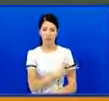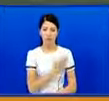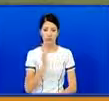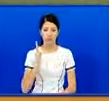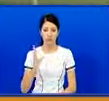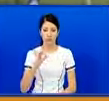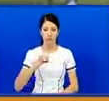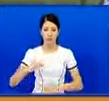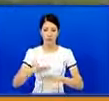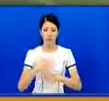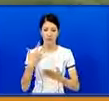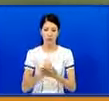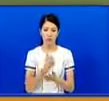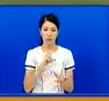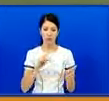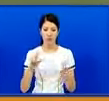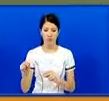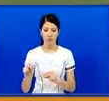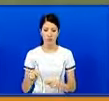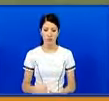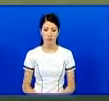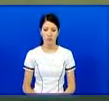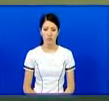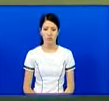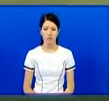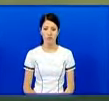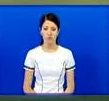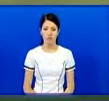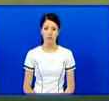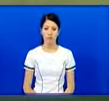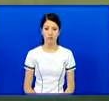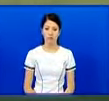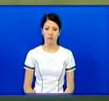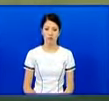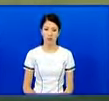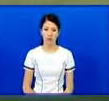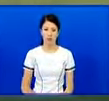Ордабасы ойыншыларына табыс тілейміз. Асхат Мырзахметов, Ілияс Жолдас, Мұхан Мұратұлы, оңтүстік ақпарат.